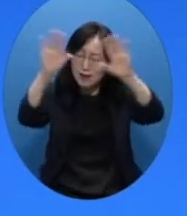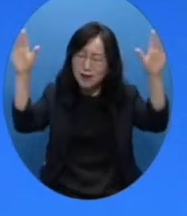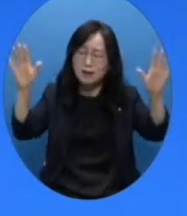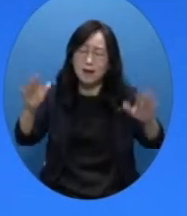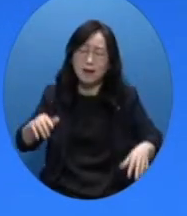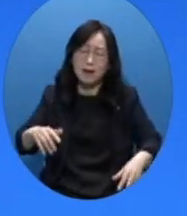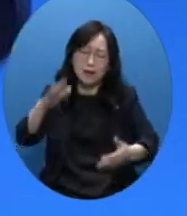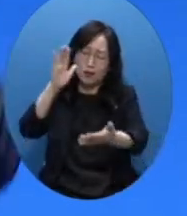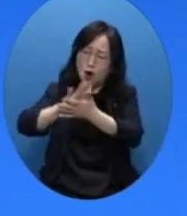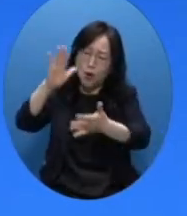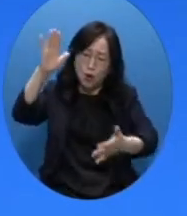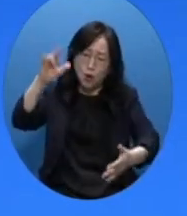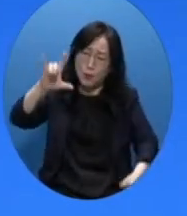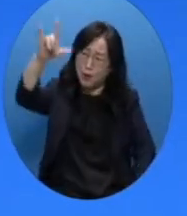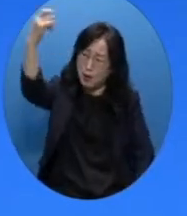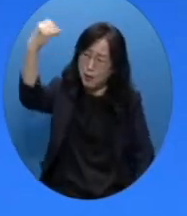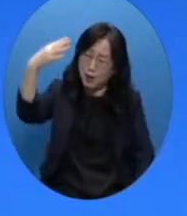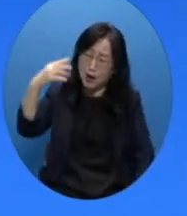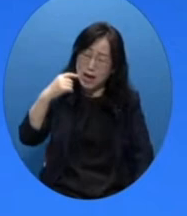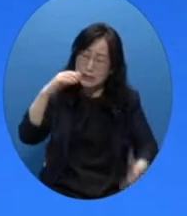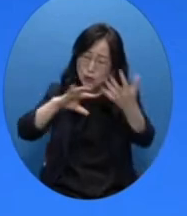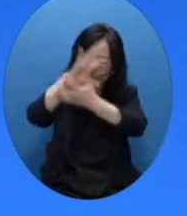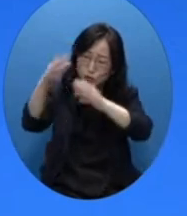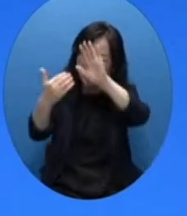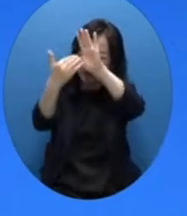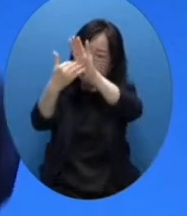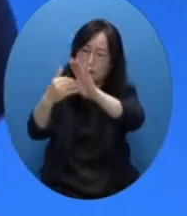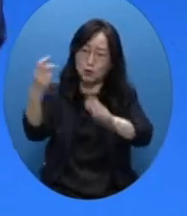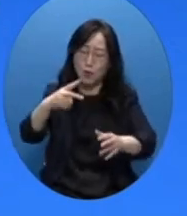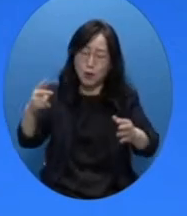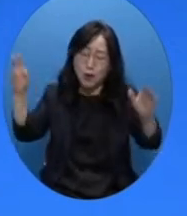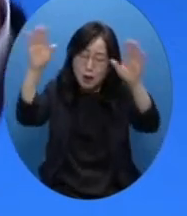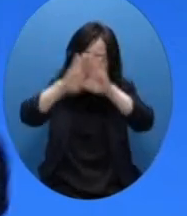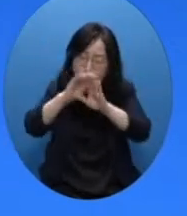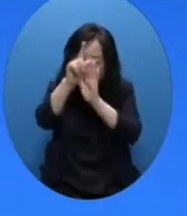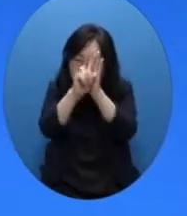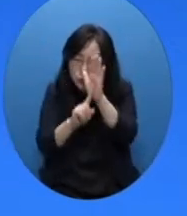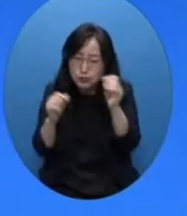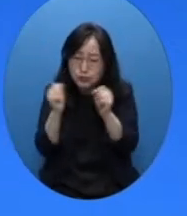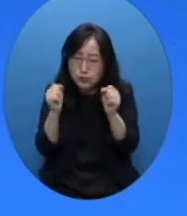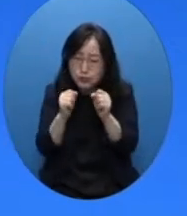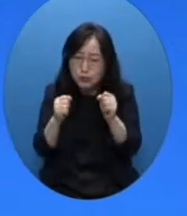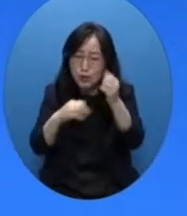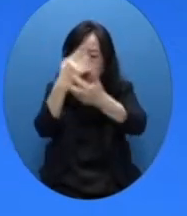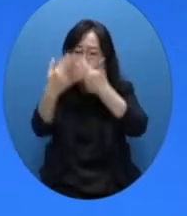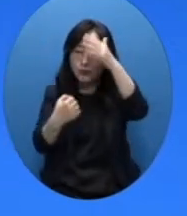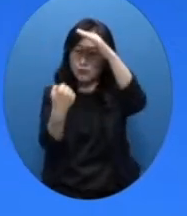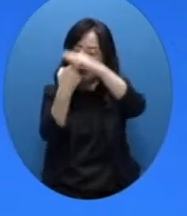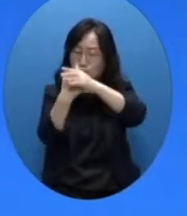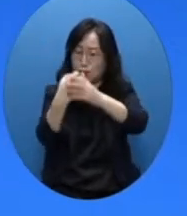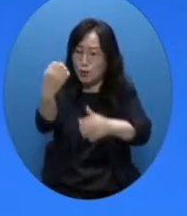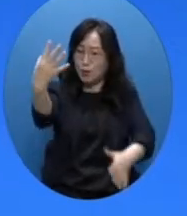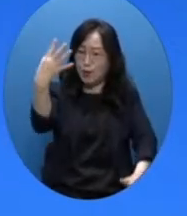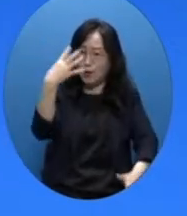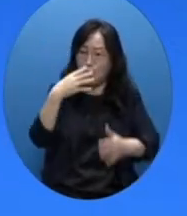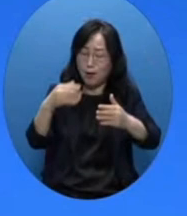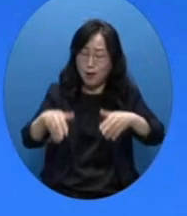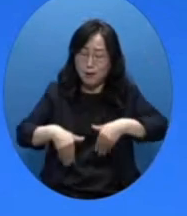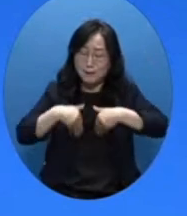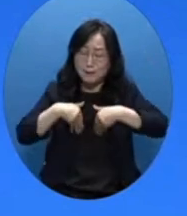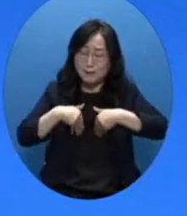태양을 구름기둥으로 막아주시고 밤에는 온도가 떨어 추울 때 불기둥으로 따뜻하게 보호해 주셔서 인도해 주신 것을